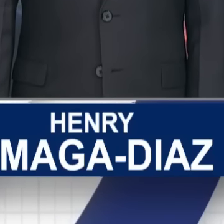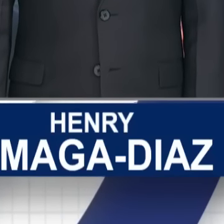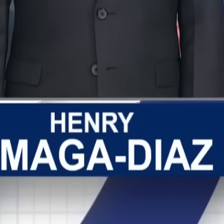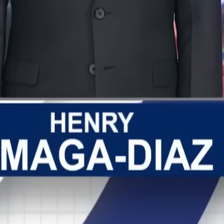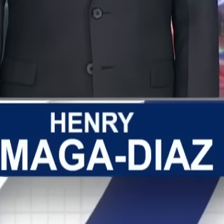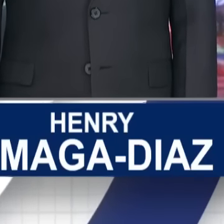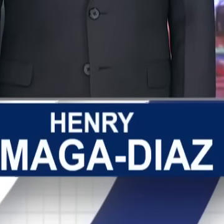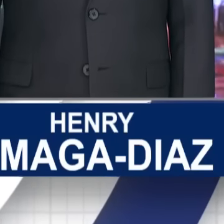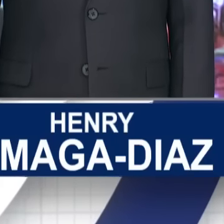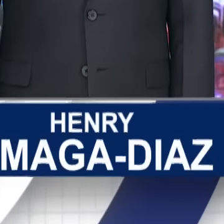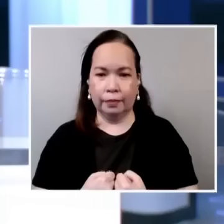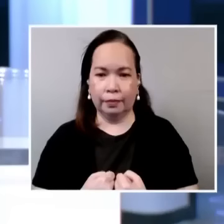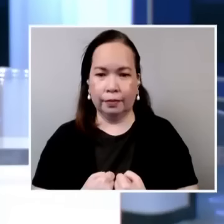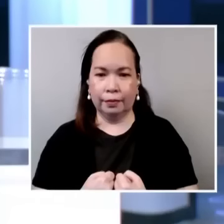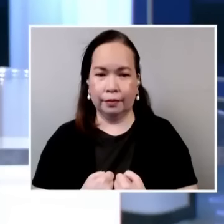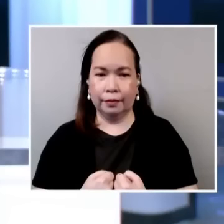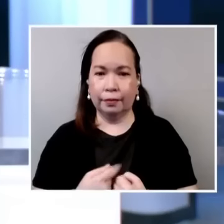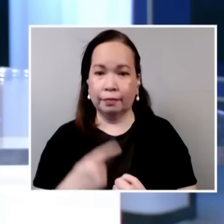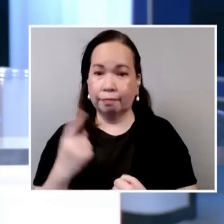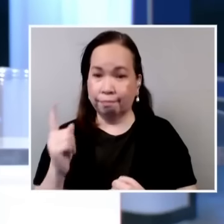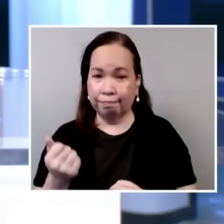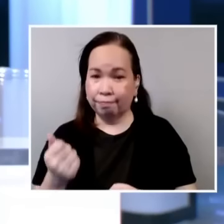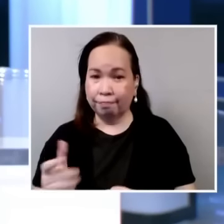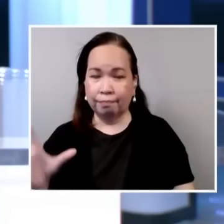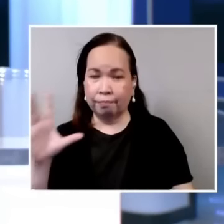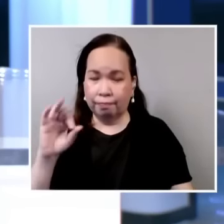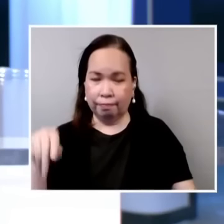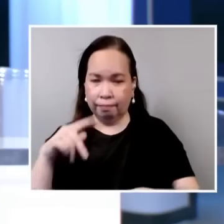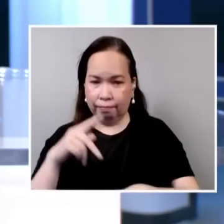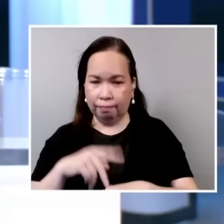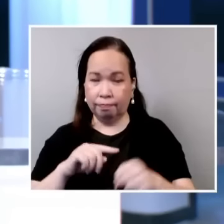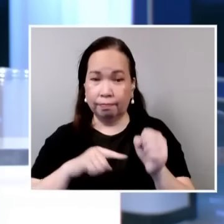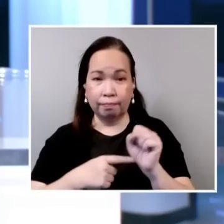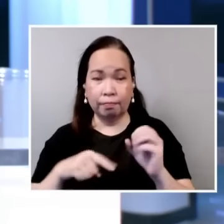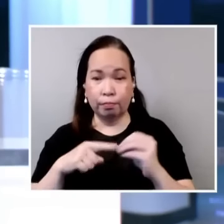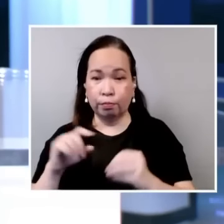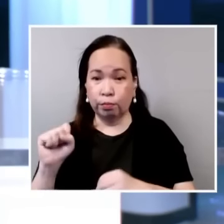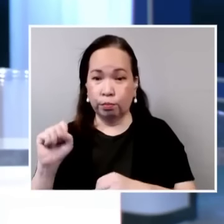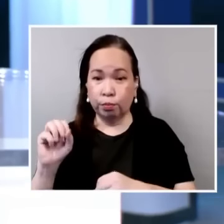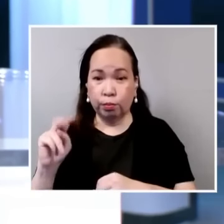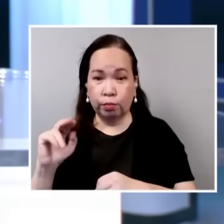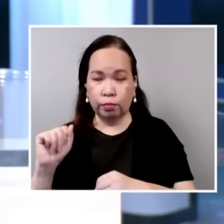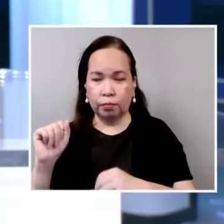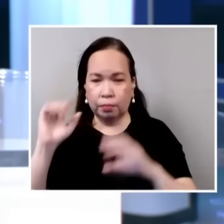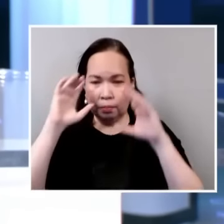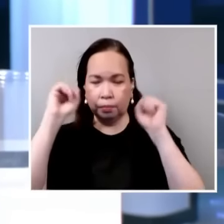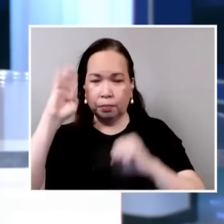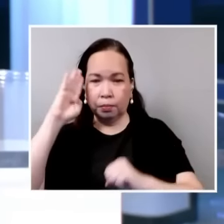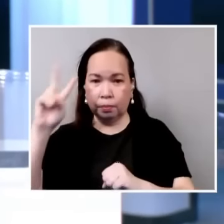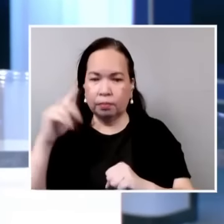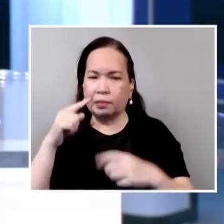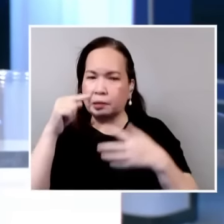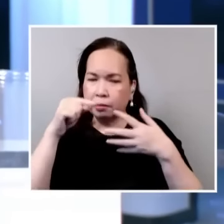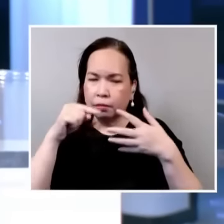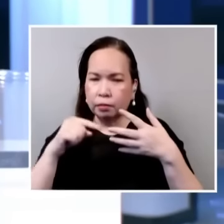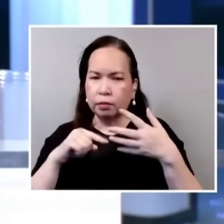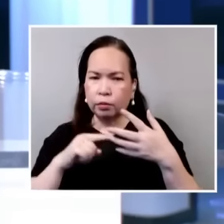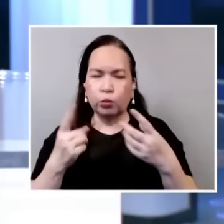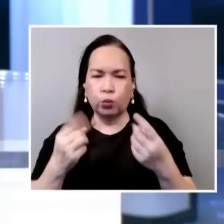Marcos Jr. Isa-isang nilatag ng Pangulo ang nagawa ng kanyang administrasyon sa unang taon ng kanyang